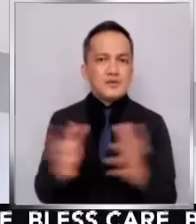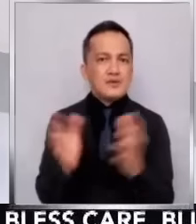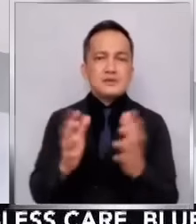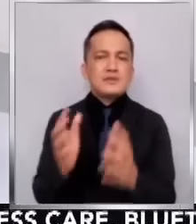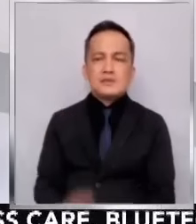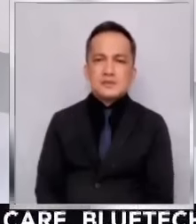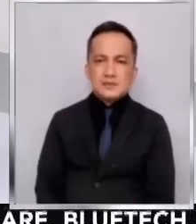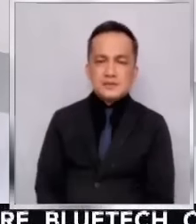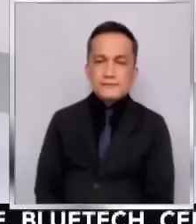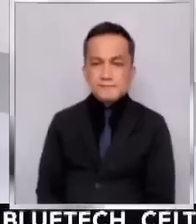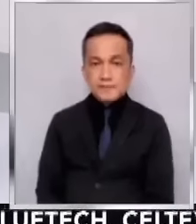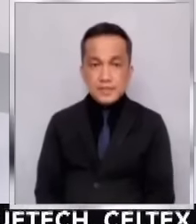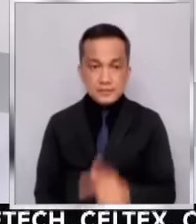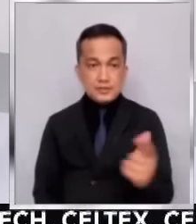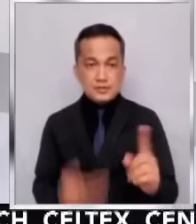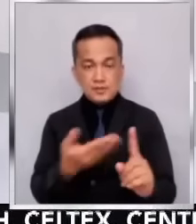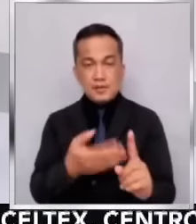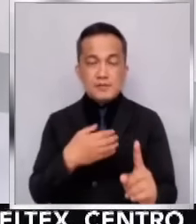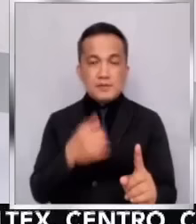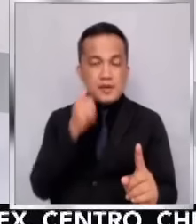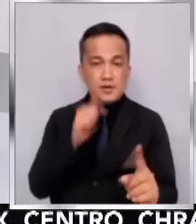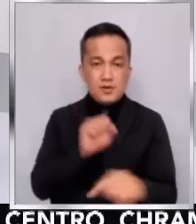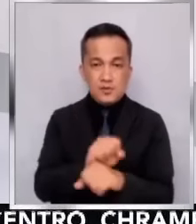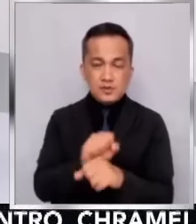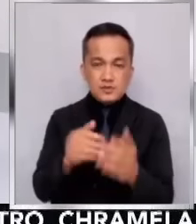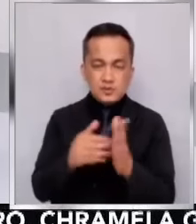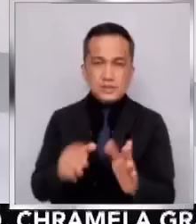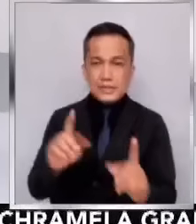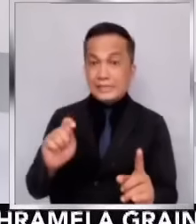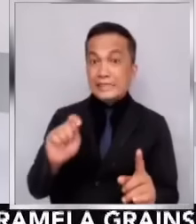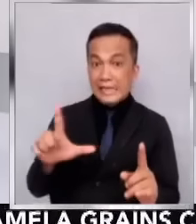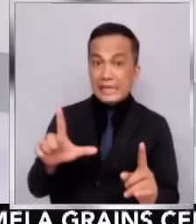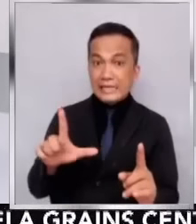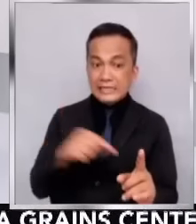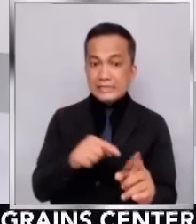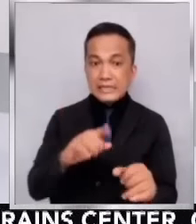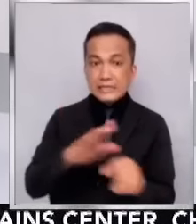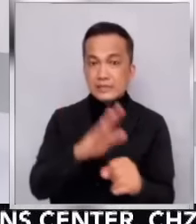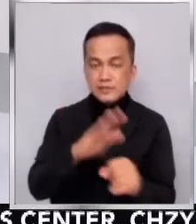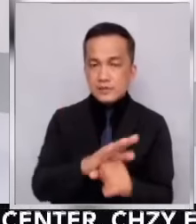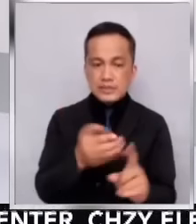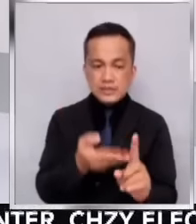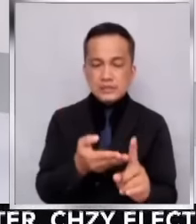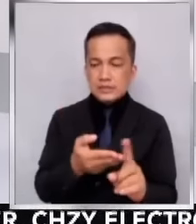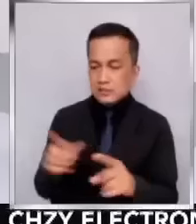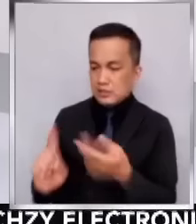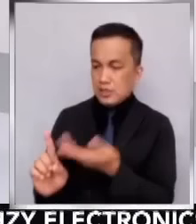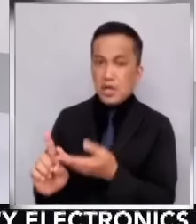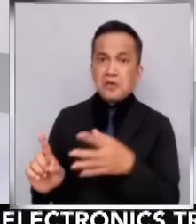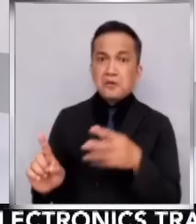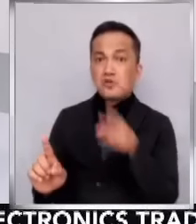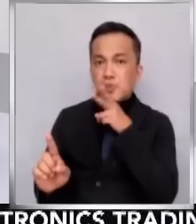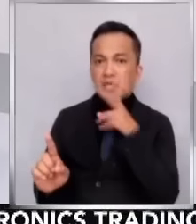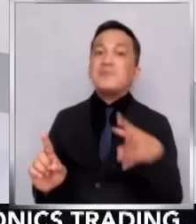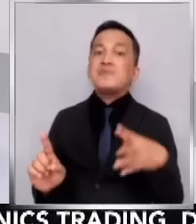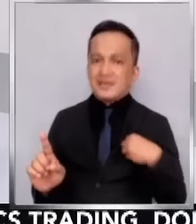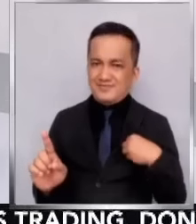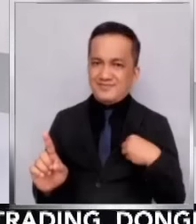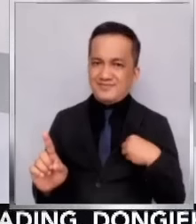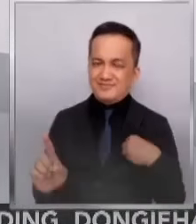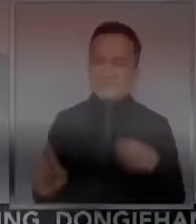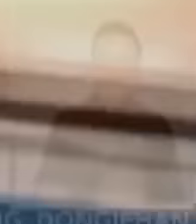Inireklamo ng isang babaeng working student ang kanyang team leader na nanggahasa raw sa kanya. Aminado sa krimen ng suspect. Yan ang tinutukan ni